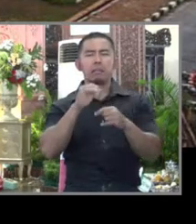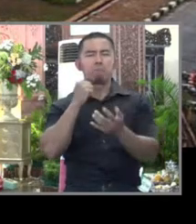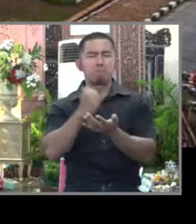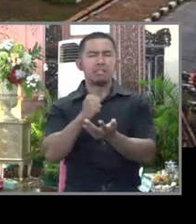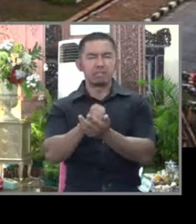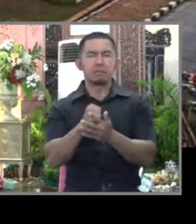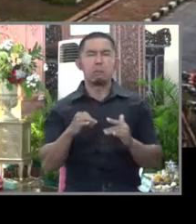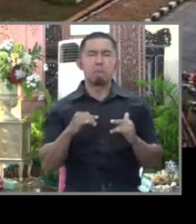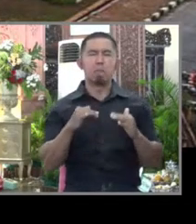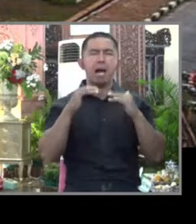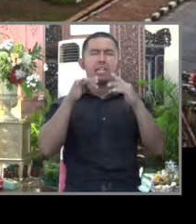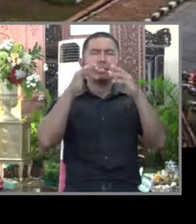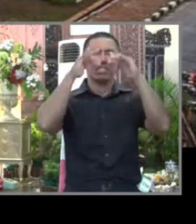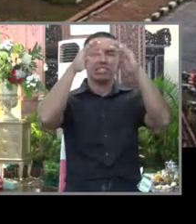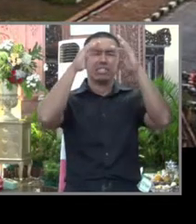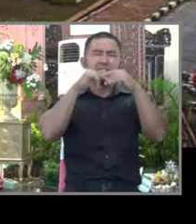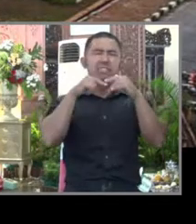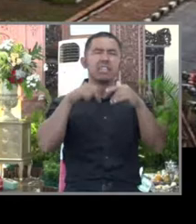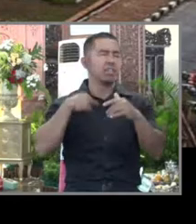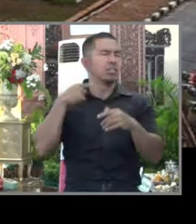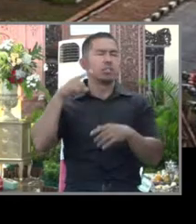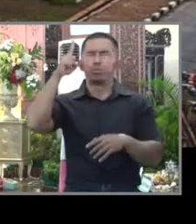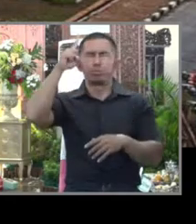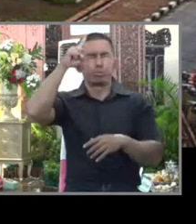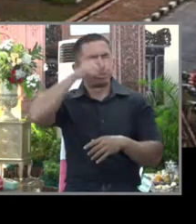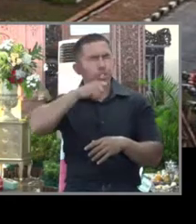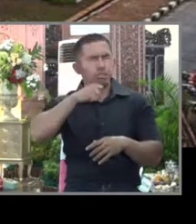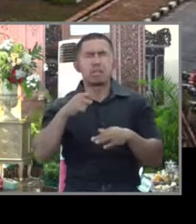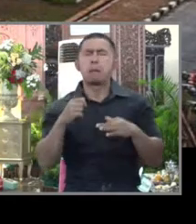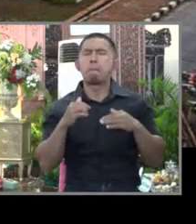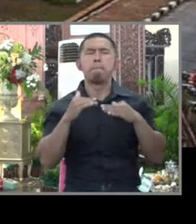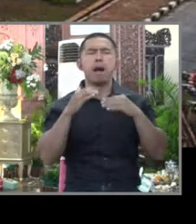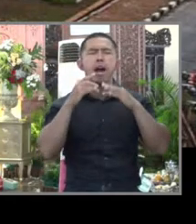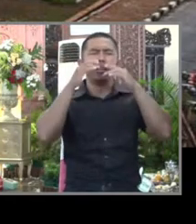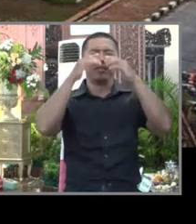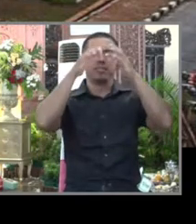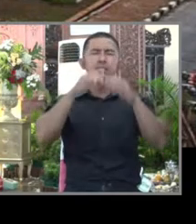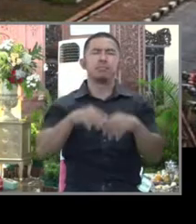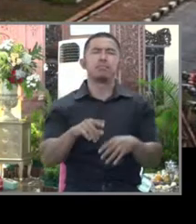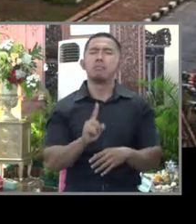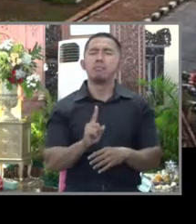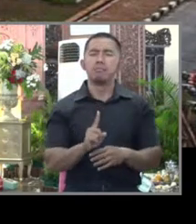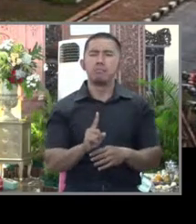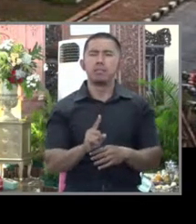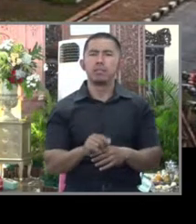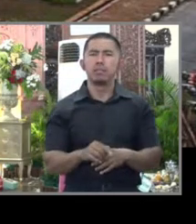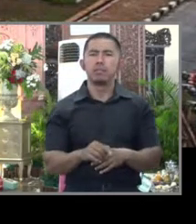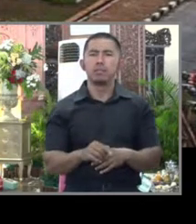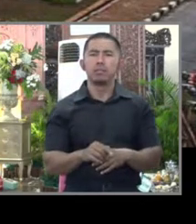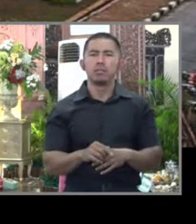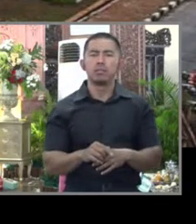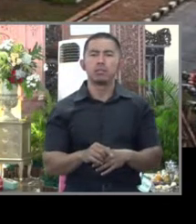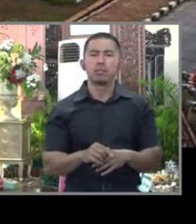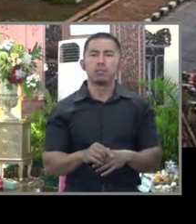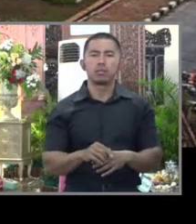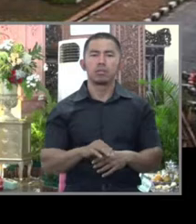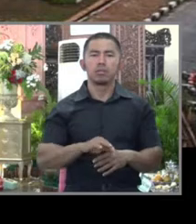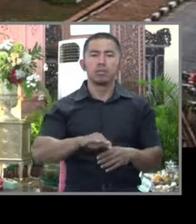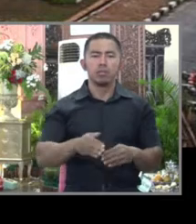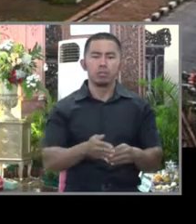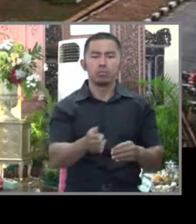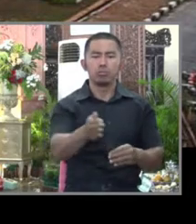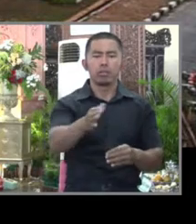jadi saya yang paling sulit adalah banjir pak gubernur jadi banjir itu melintasi Sungai